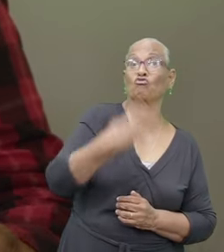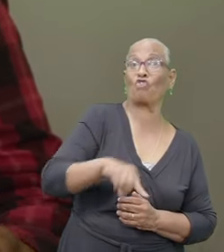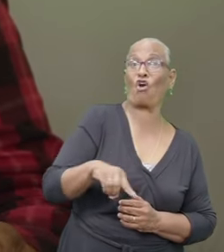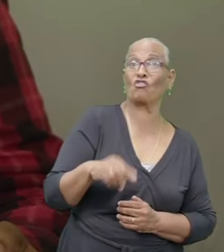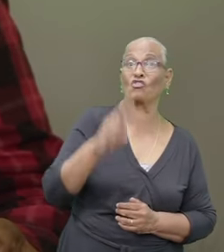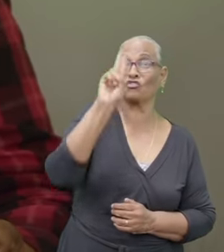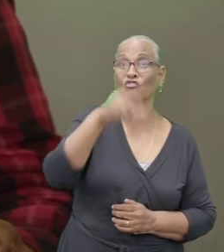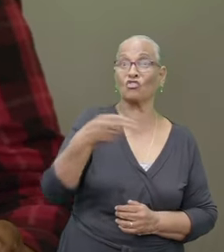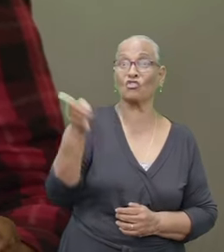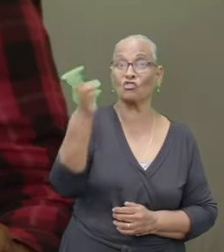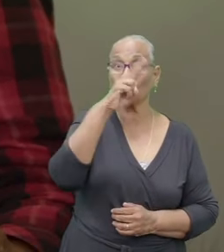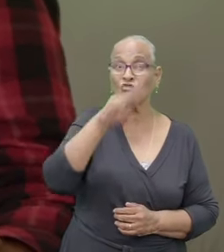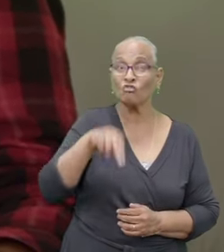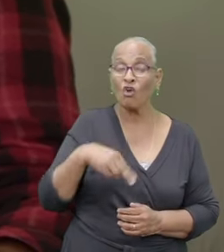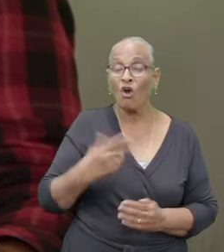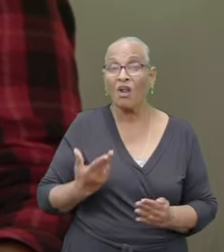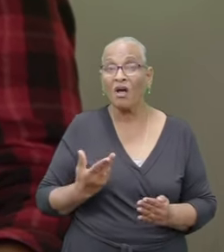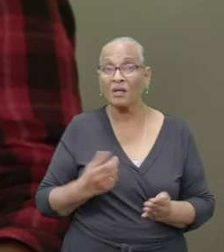$1,000?